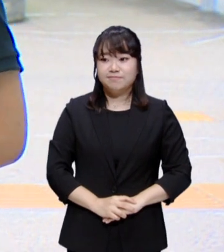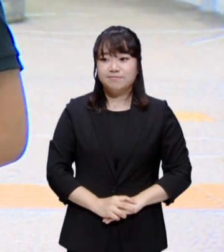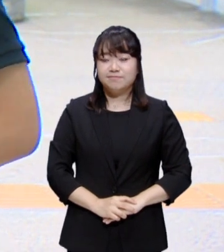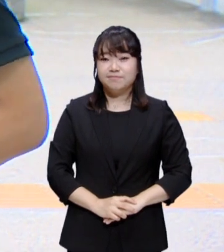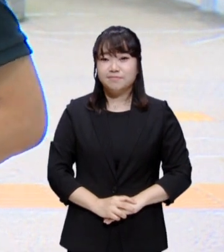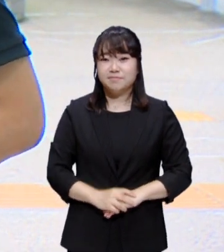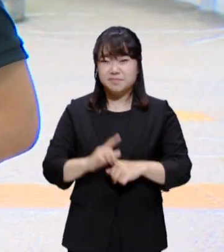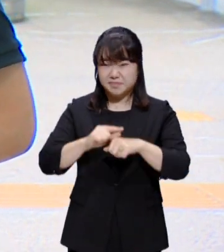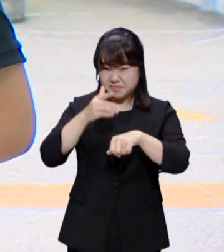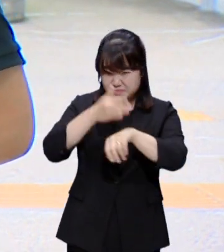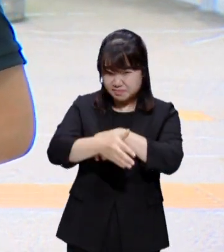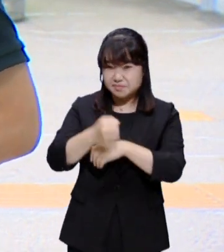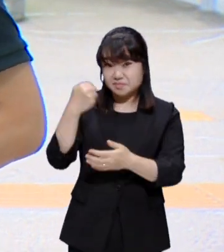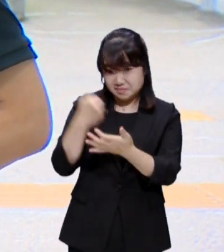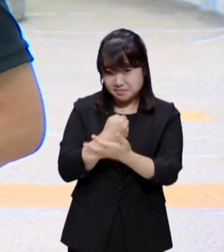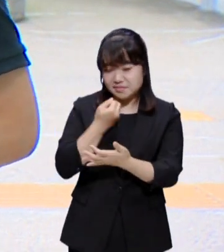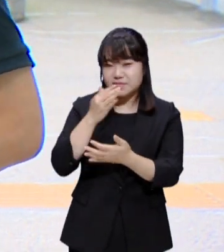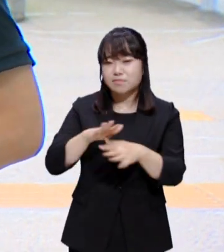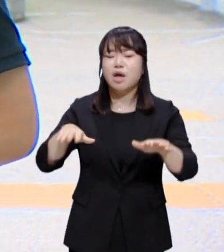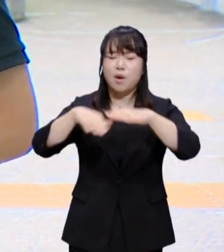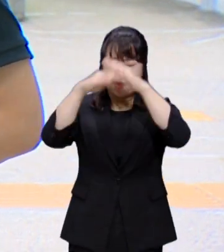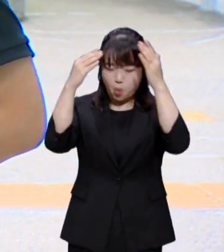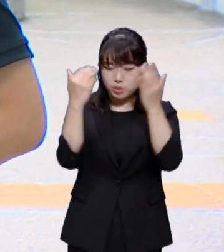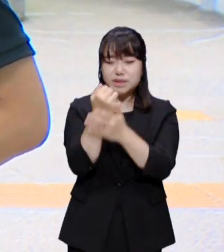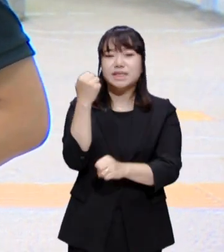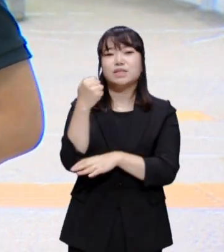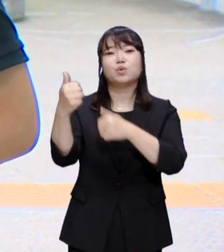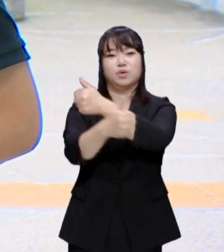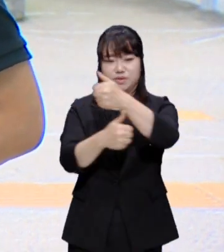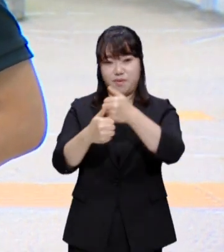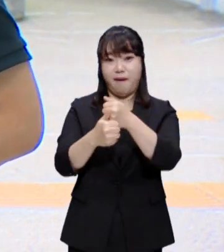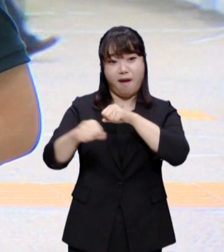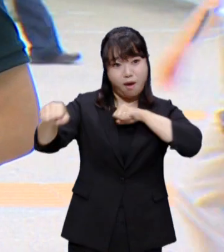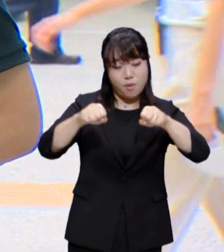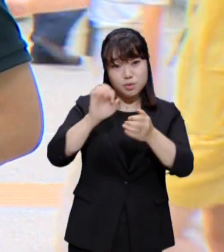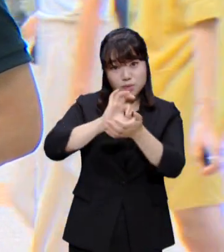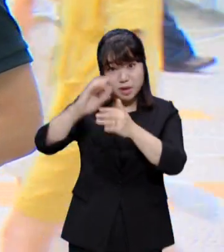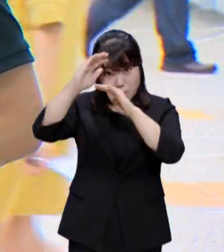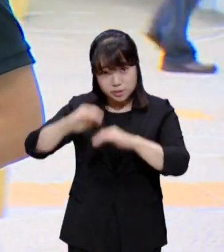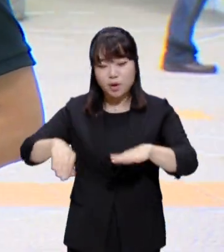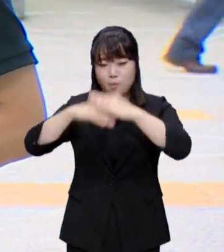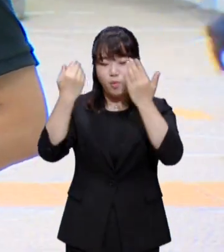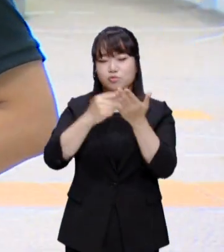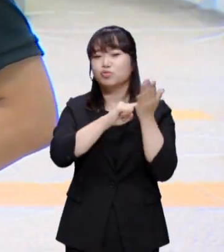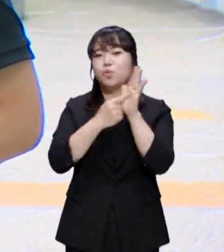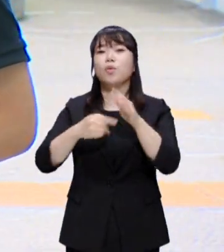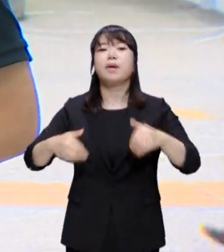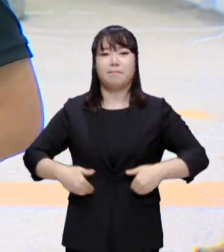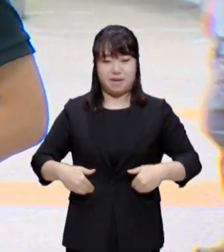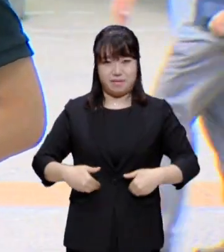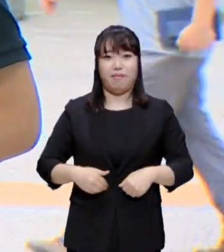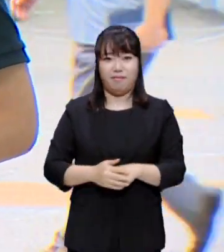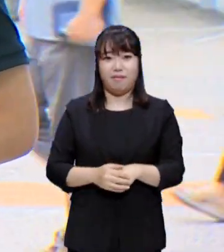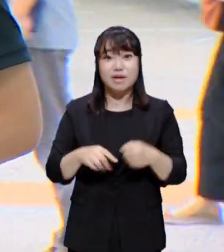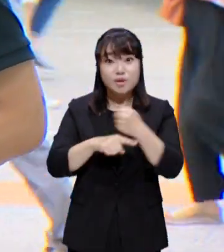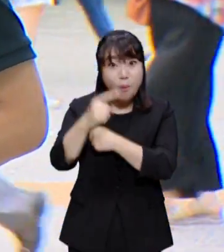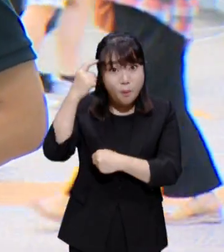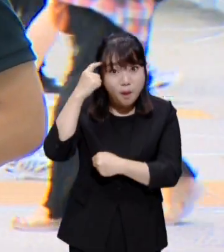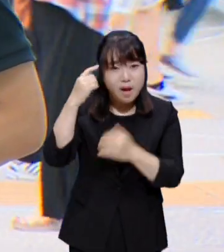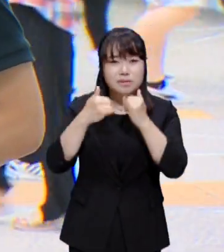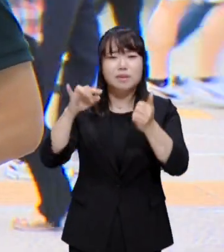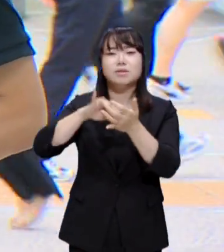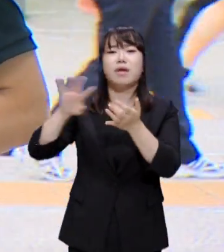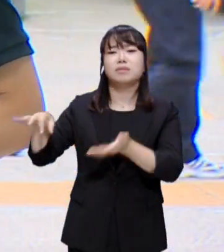뒤늦은 감은 있지만 이제는 모든 기초의회가 의장단 업무 추진비를 공개해야 하는 이유. 바로 주민들의